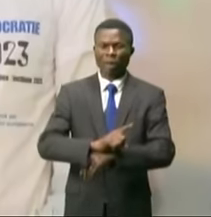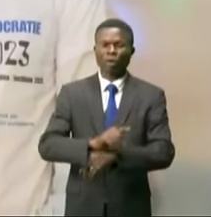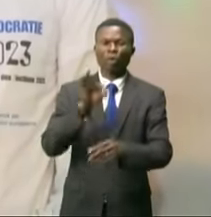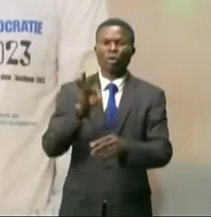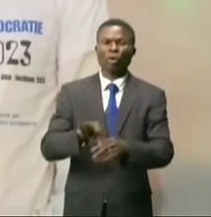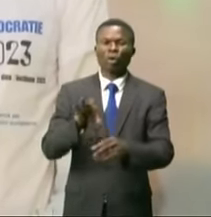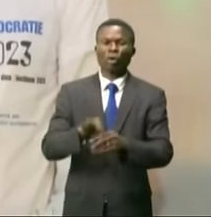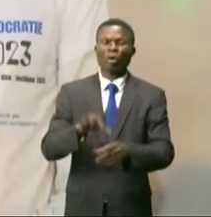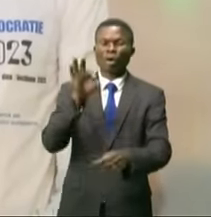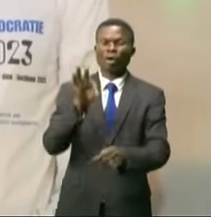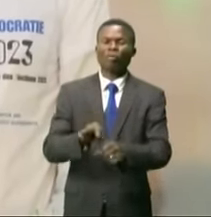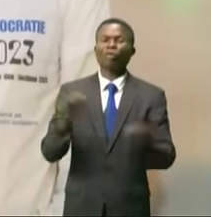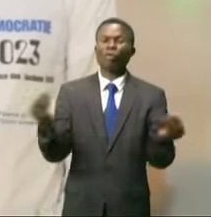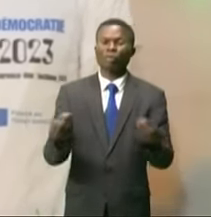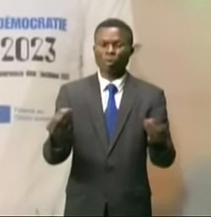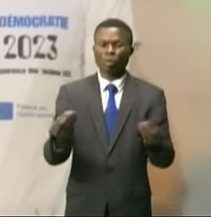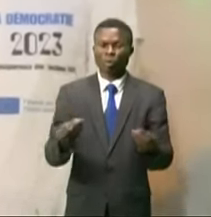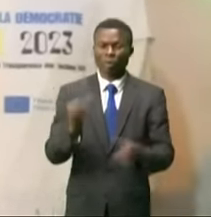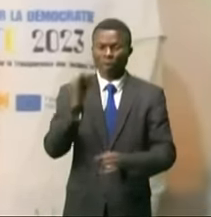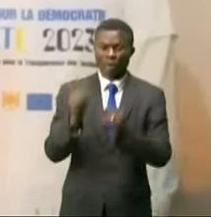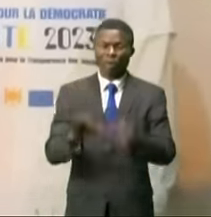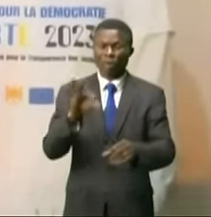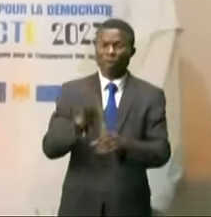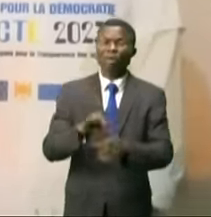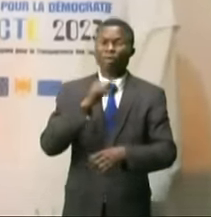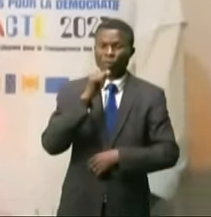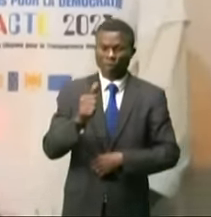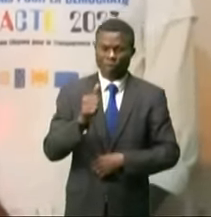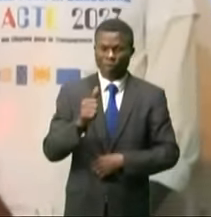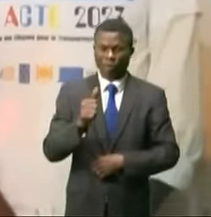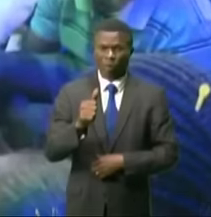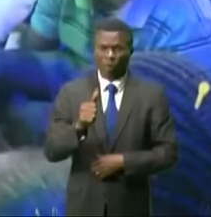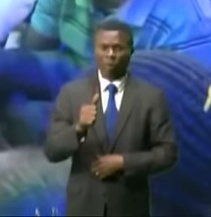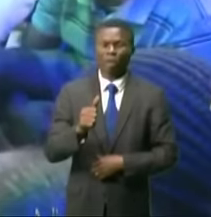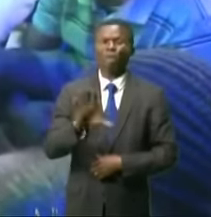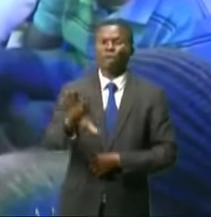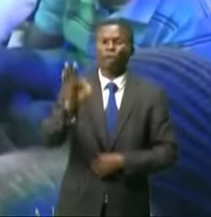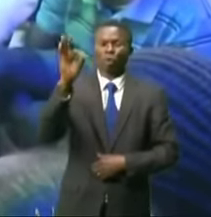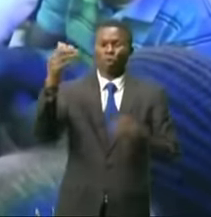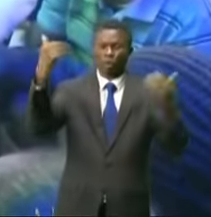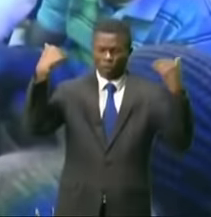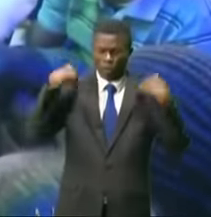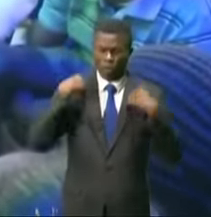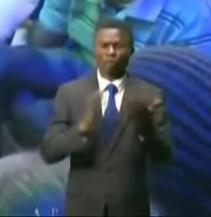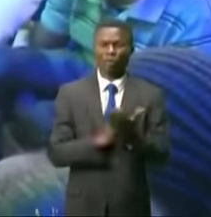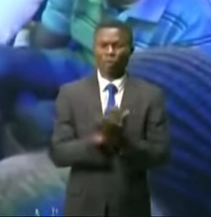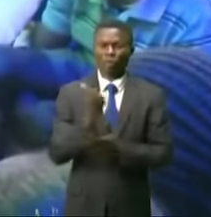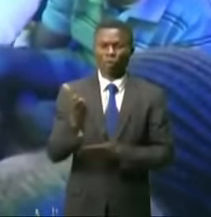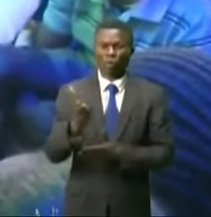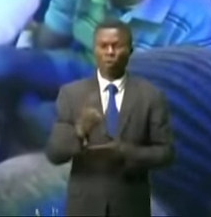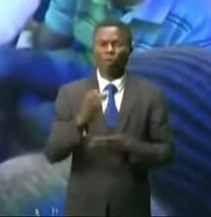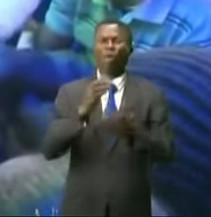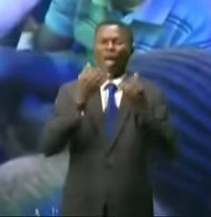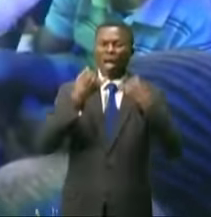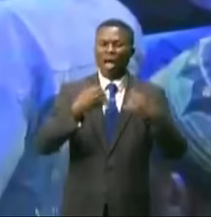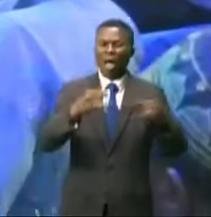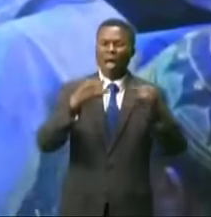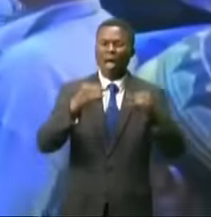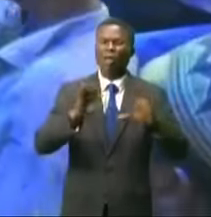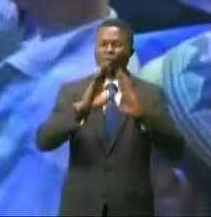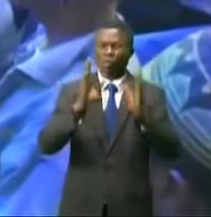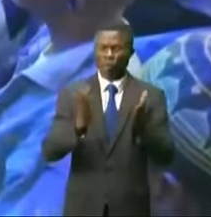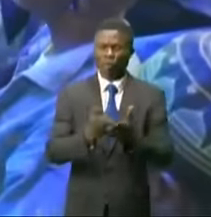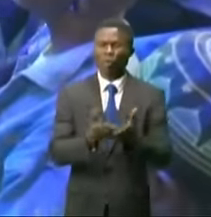pour aller voter parce que par le vote, on pouvait sanctionner les dirigeants. Cette sensibilisation est très importante auprès des jeunes